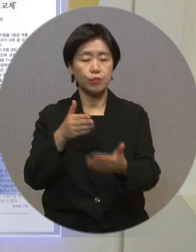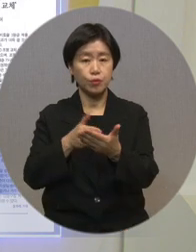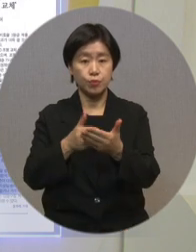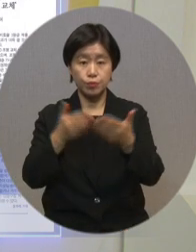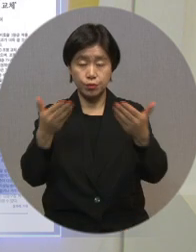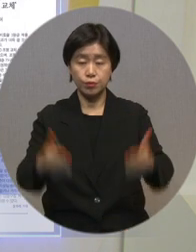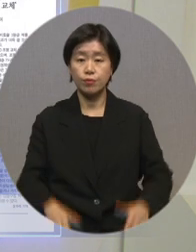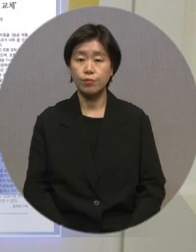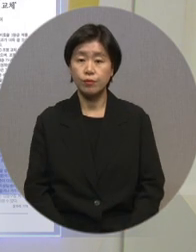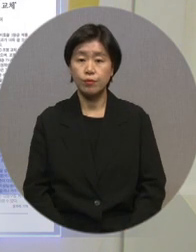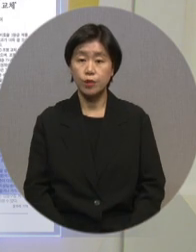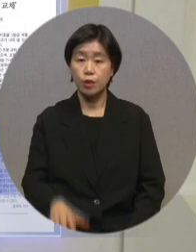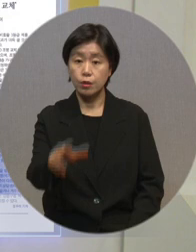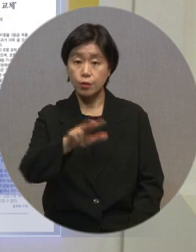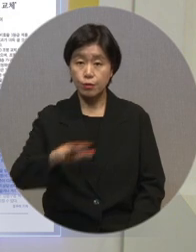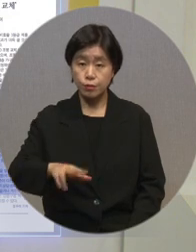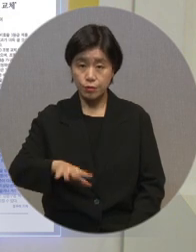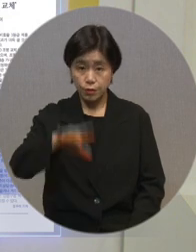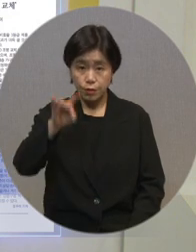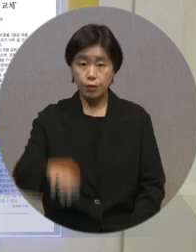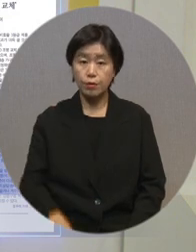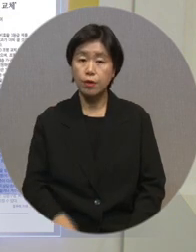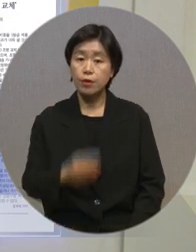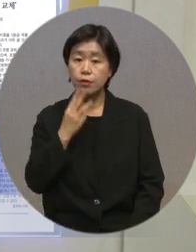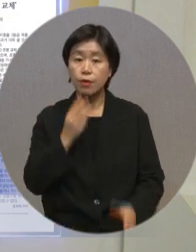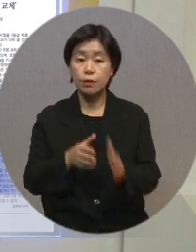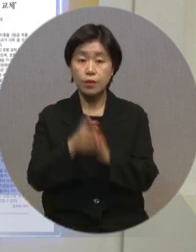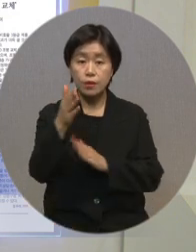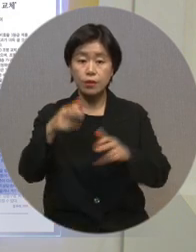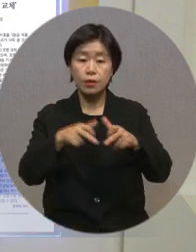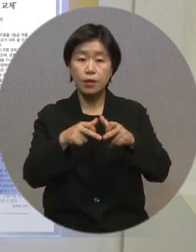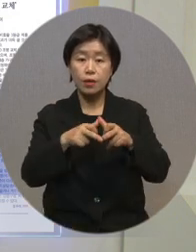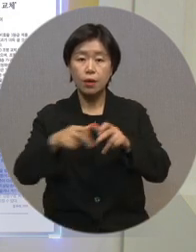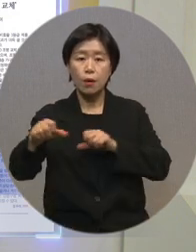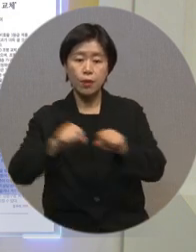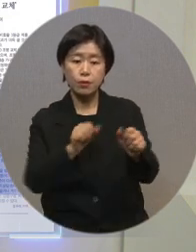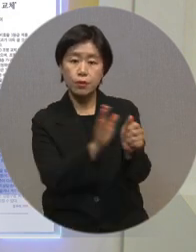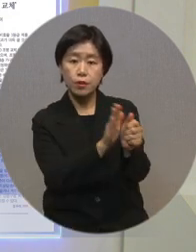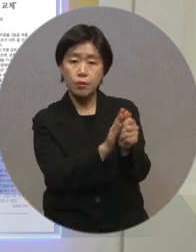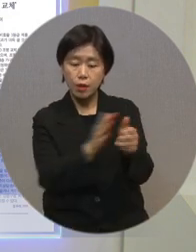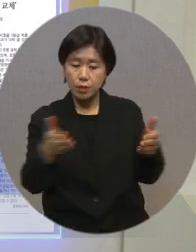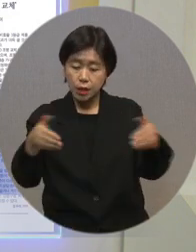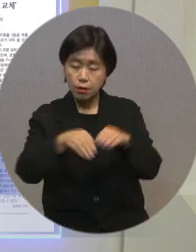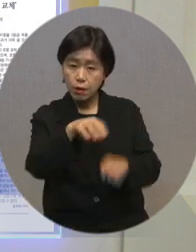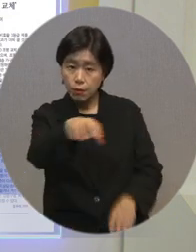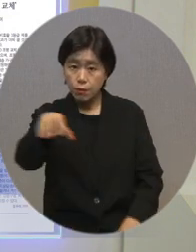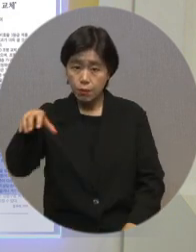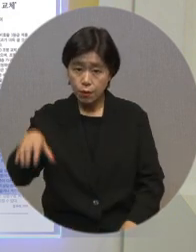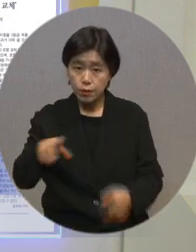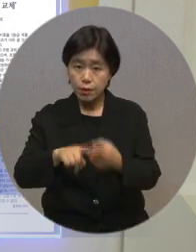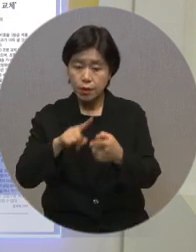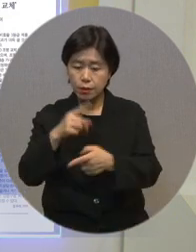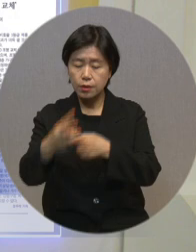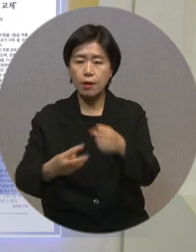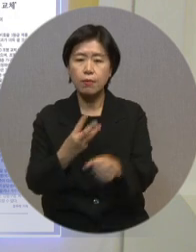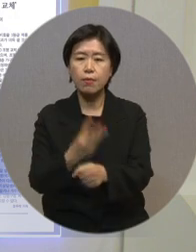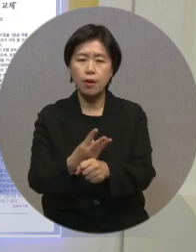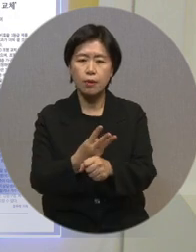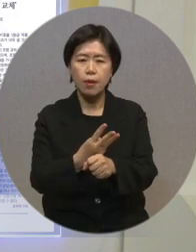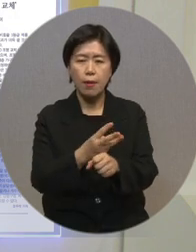소식입니다 전국에서 처음으로 서울시가 장애인 활동지원 기관을 3년마다 재지정하는